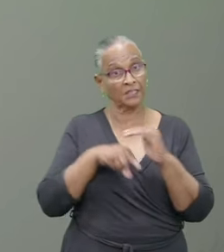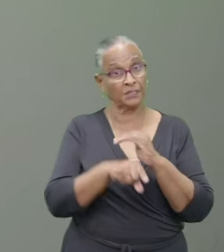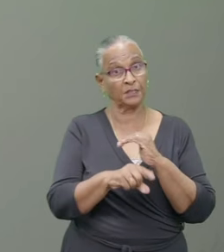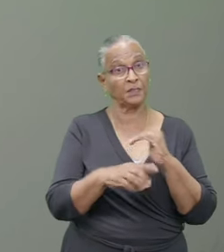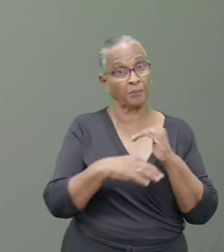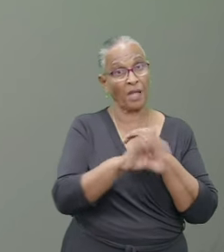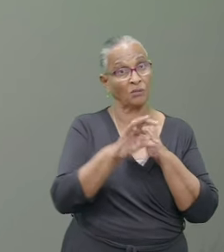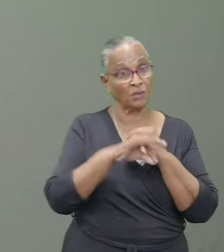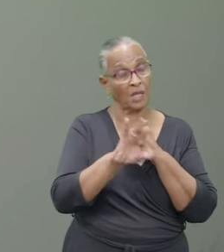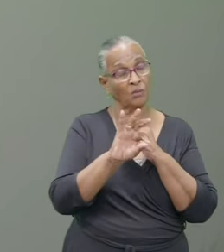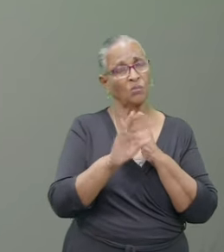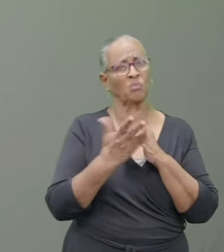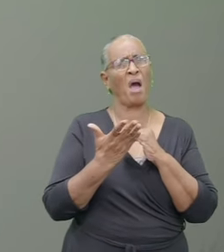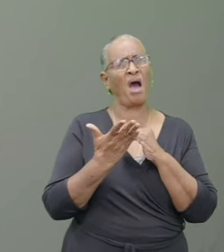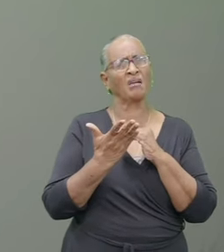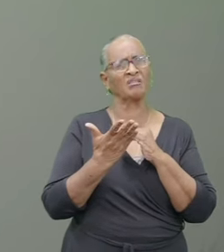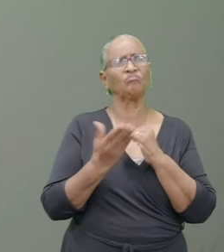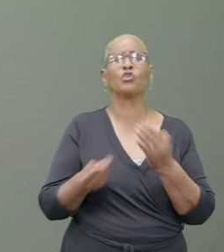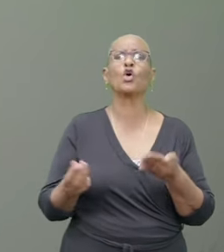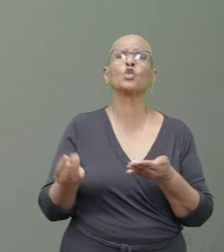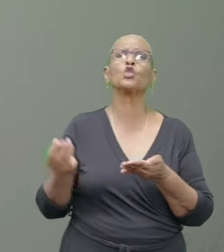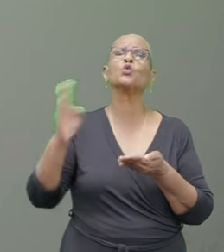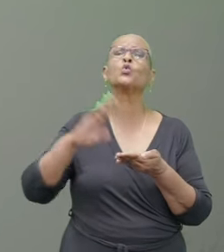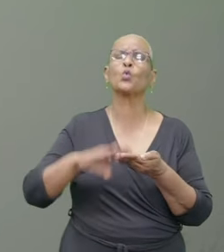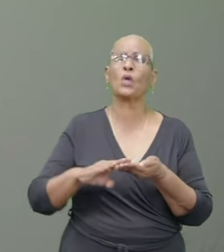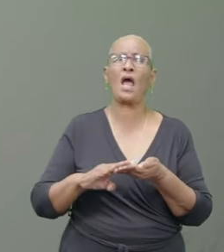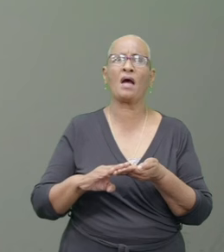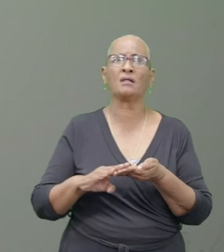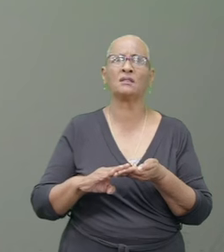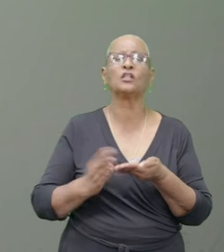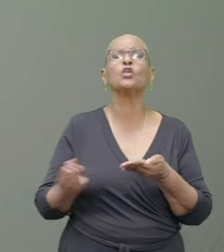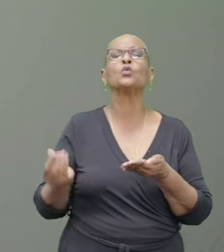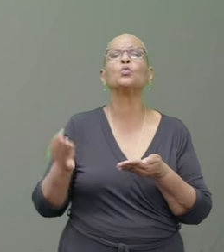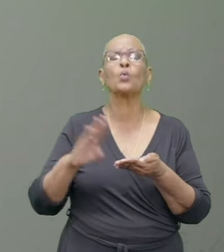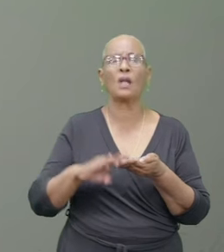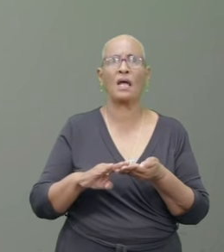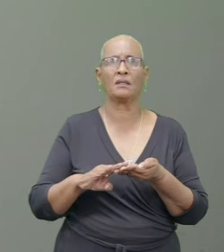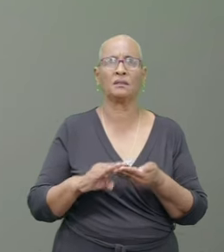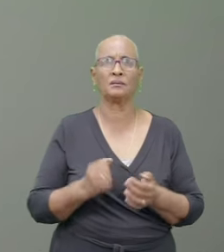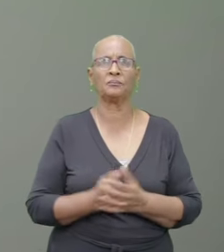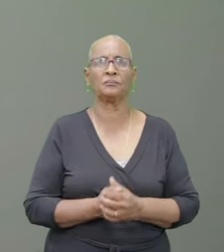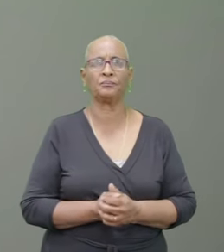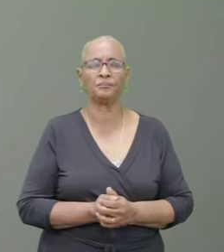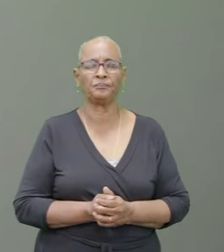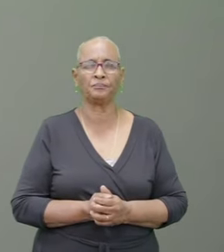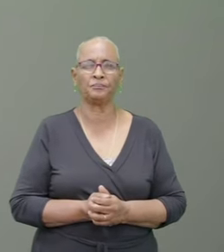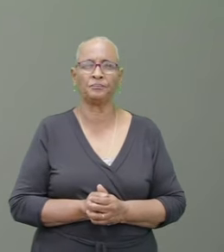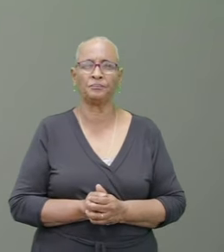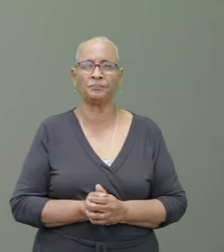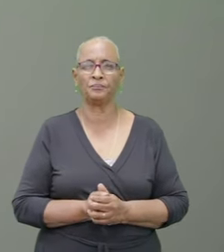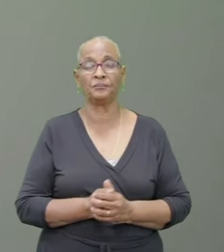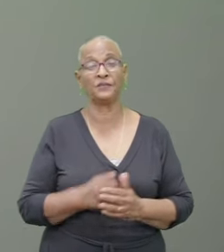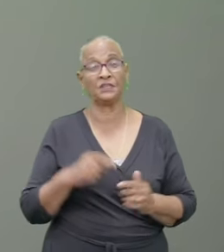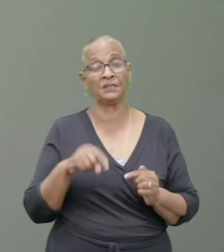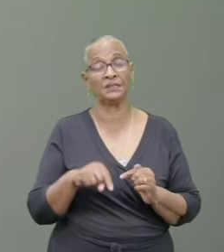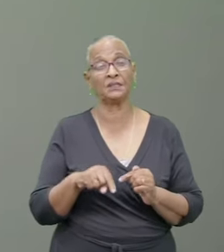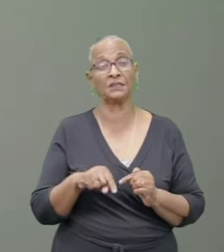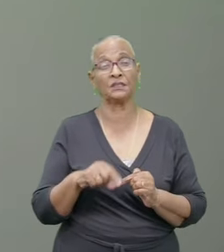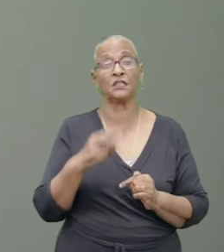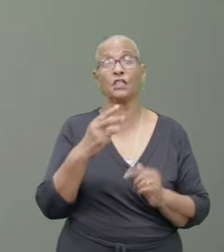Maar de toelage, u hebt een aantal zaken genoemd. Toelage, en, die is geïnitieerd